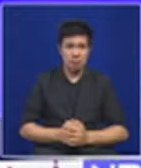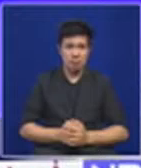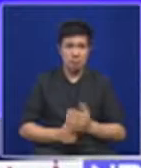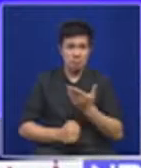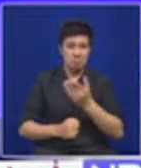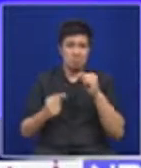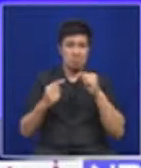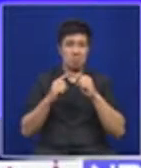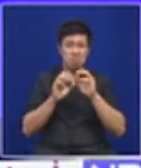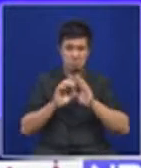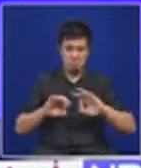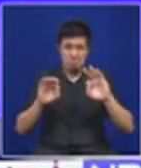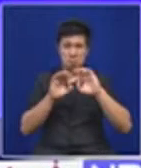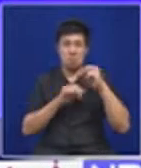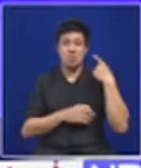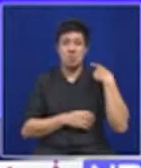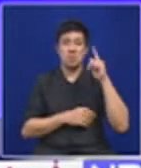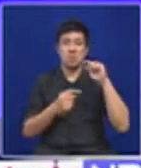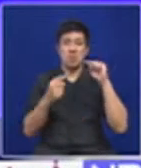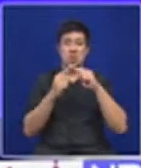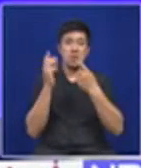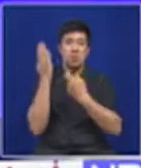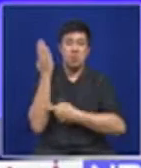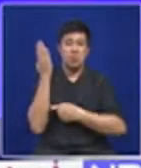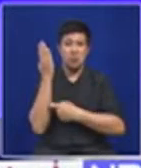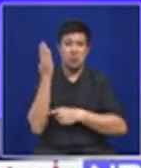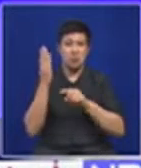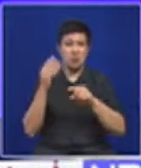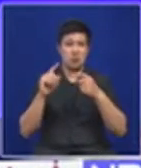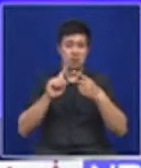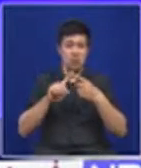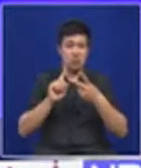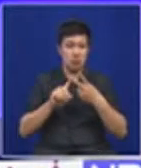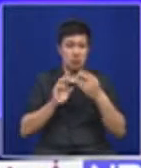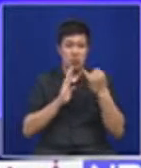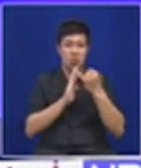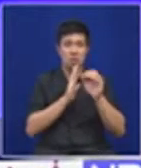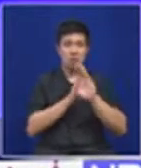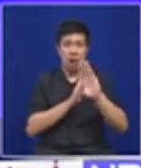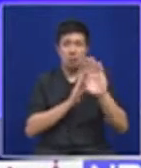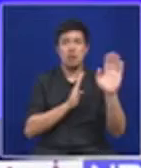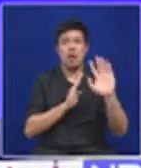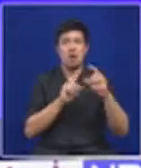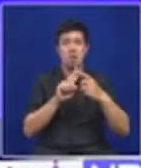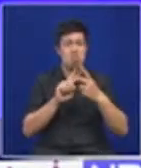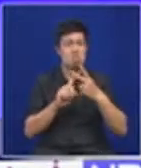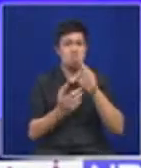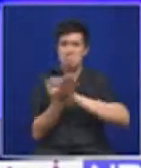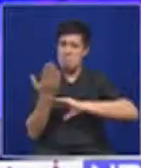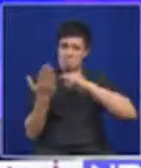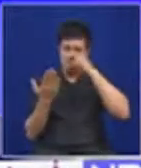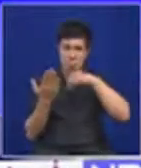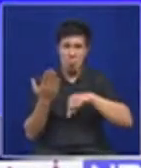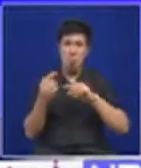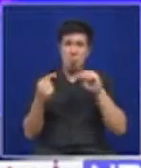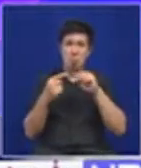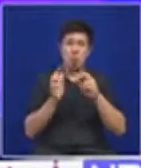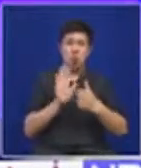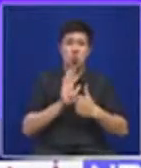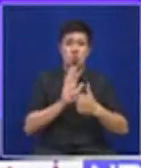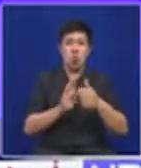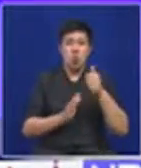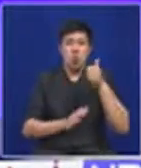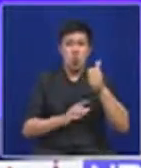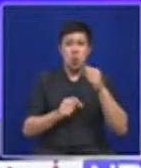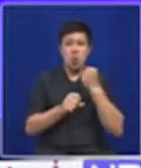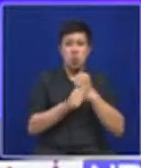งงานที่จะมีประโยชน์สำหรับพี่น้องชาวสวนยางพาราไม่ใช่เพียงแต่ในพื้นที่บึงกาฬเท่านั้นนะคะในส่วนของทั่วประเทศด้วยเพราะว่าจะได้มาเป็นแบบอย่างในการ